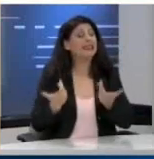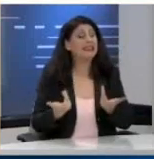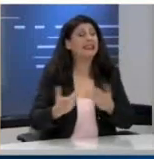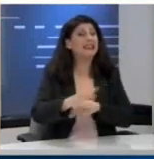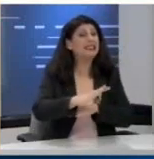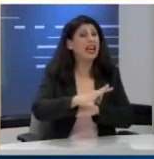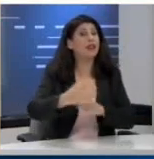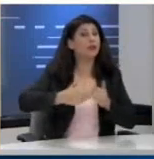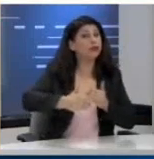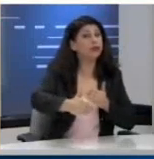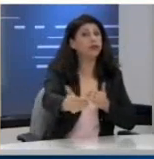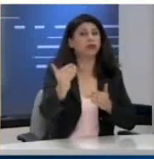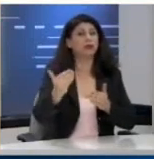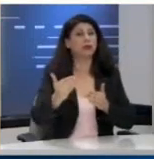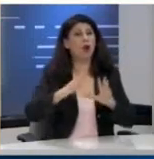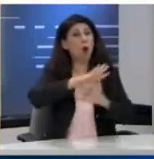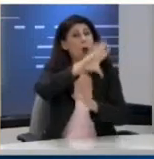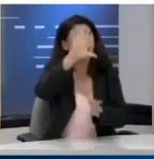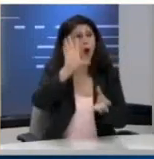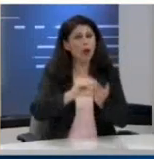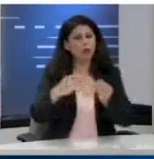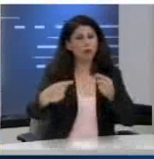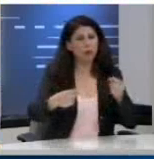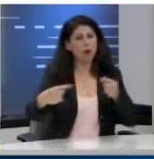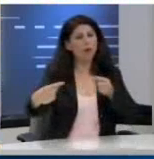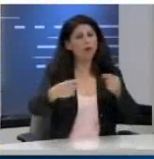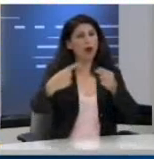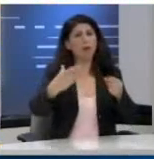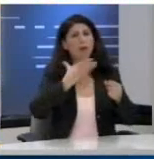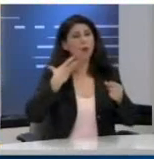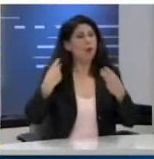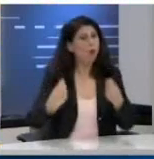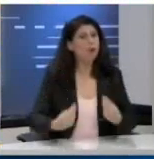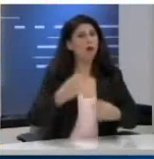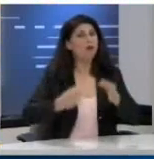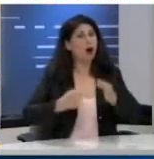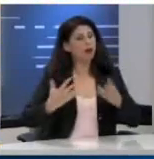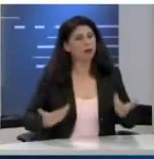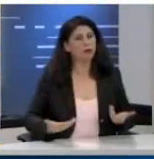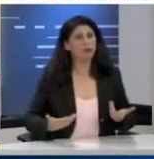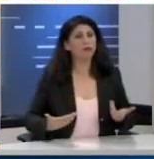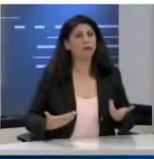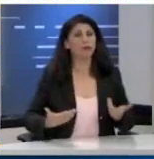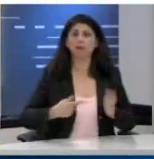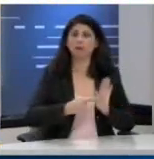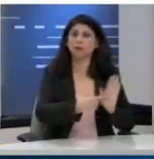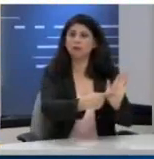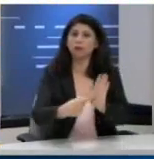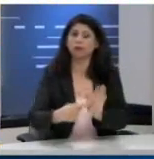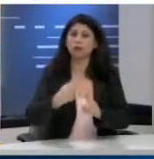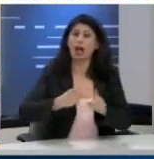οικονομία. Τα πολιτικά μας σχέδια να αντιπαραβάλουμε, τις προθέσεις και τα έργα μας ενώπιον του ελληνικού